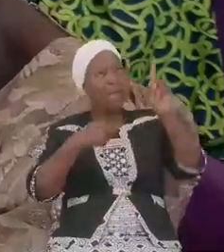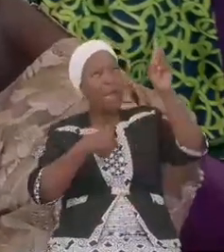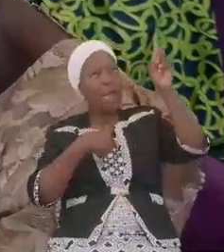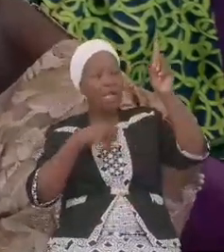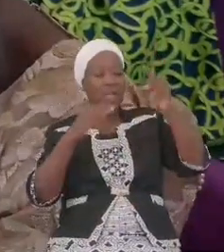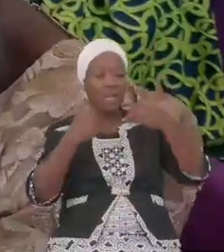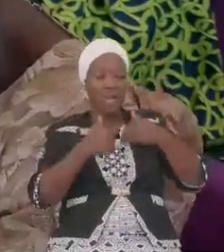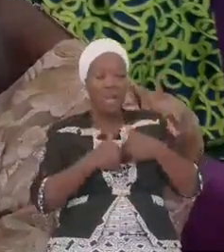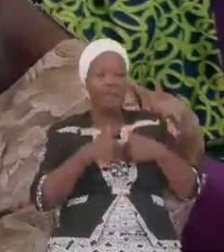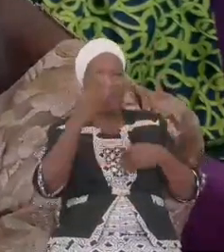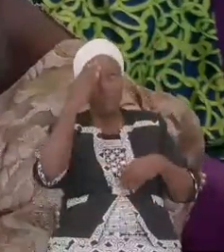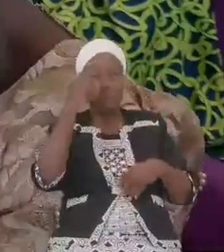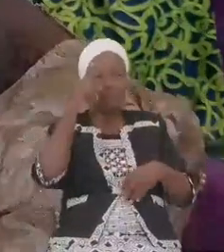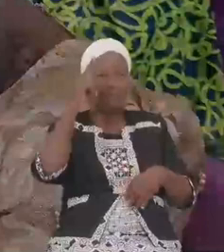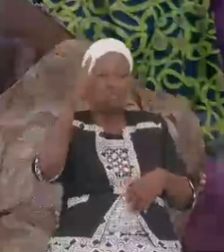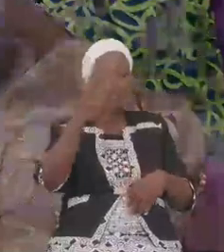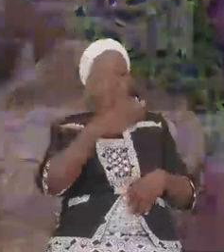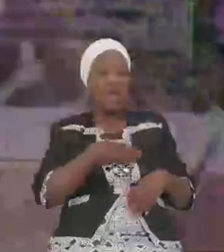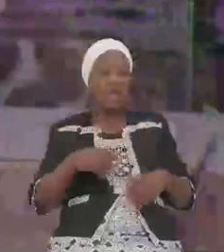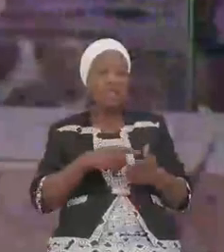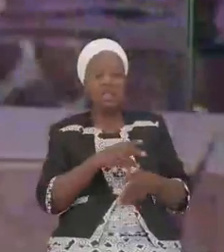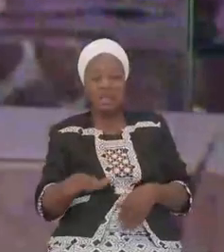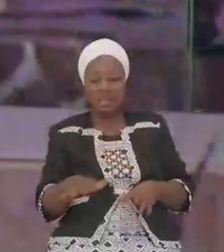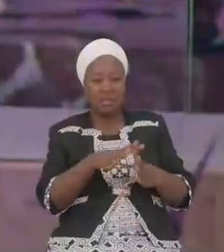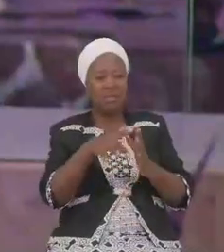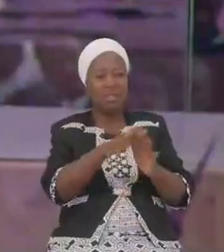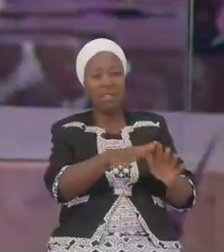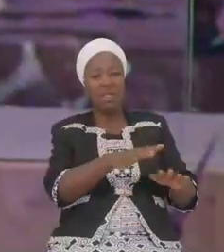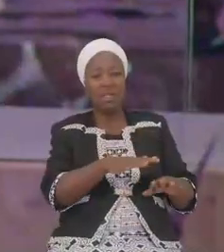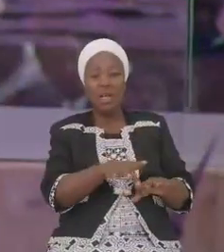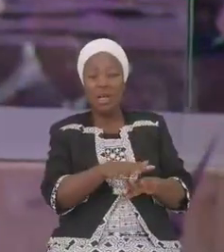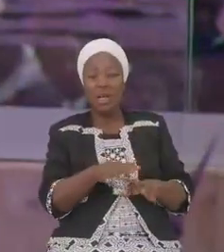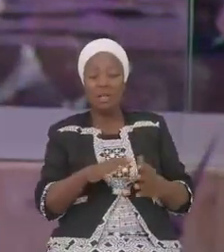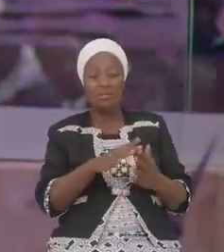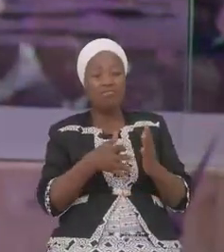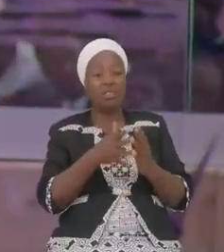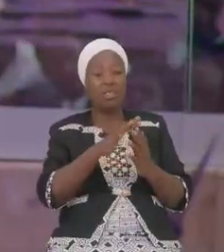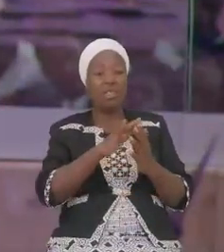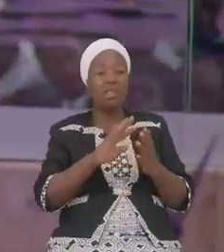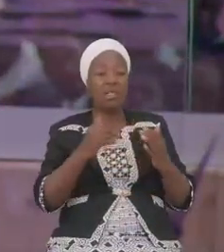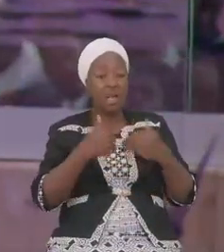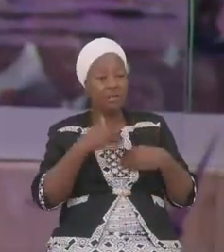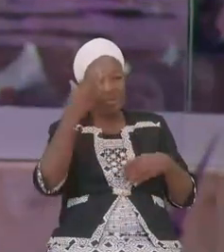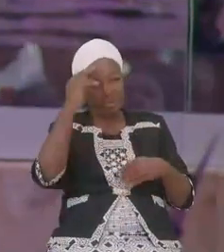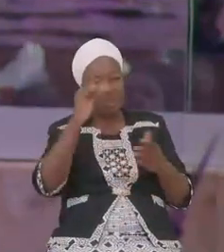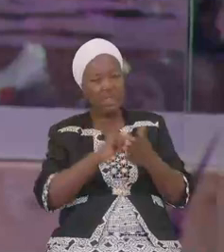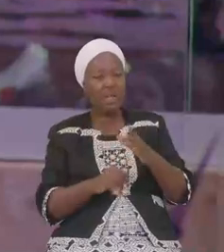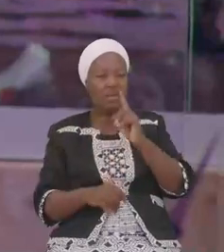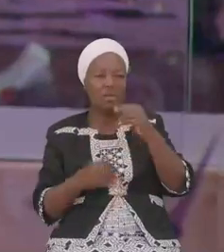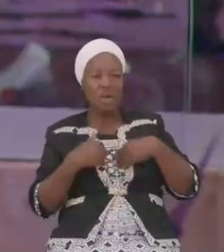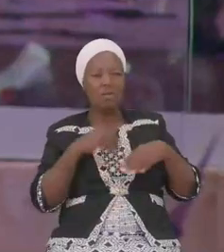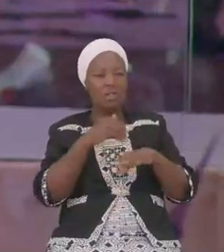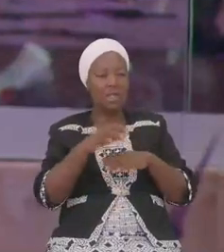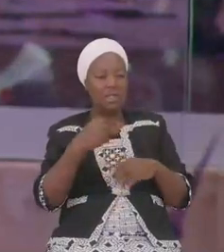connu, et ceux-ci ont connu que tu m'as envoyé.